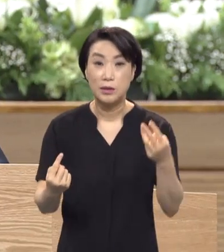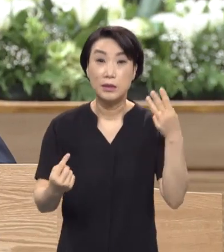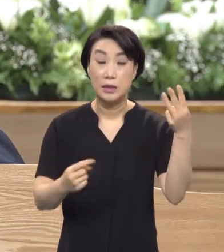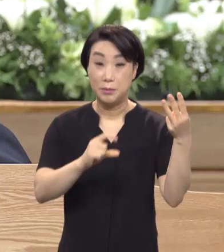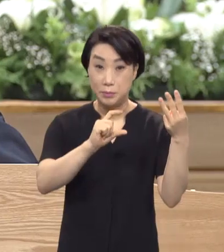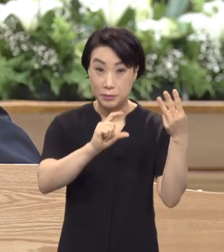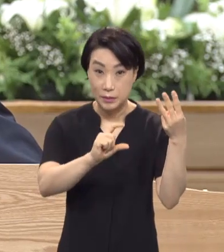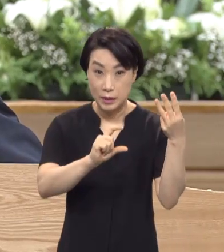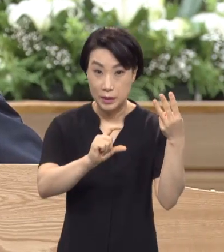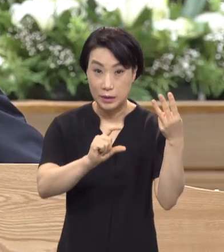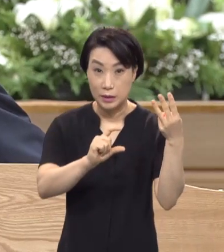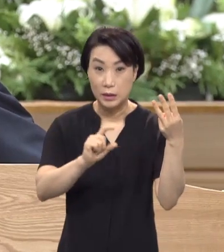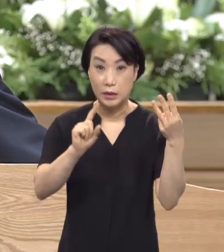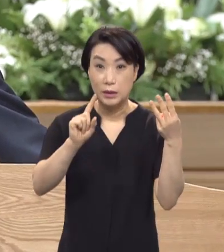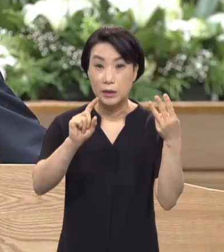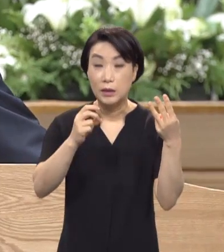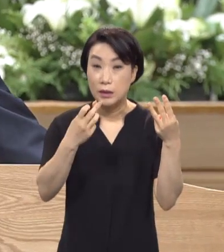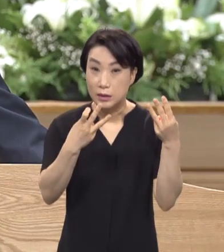3장